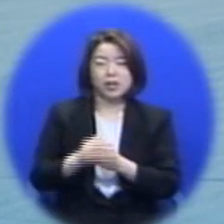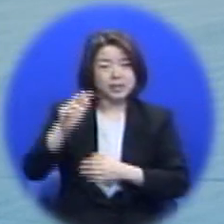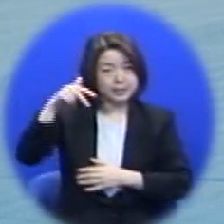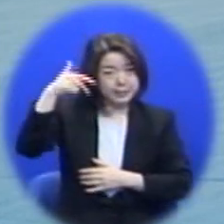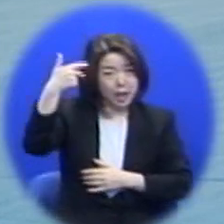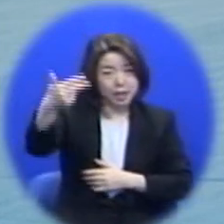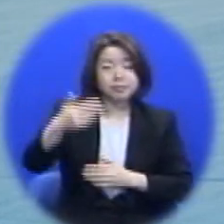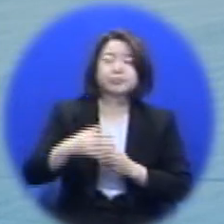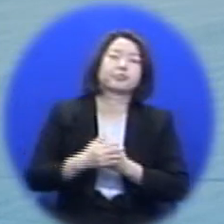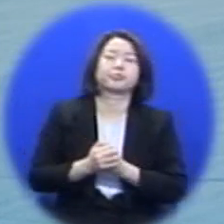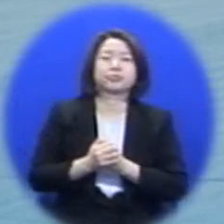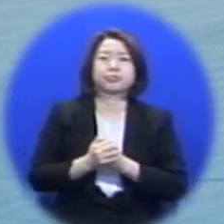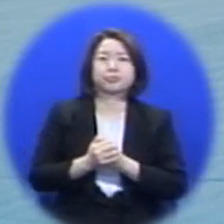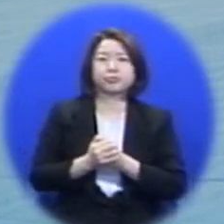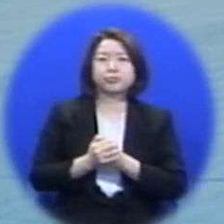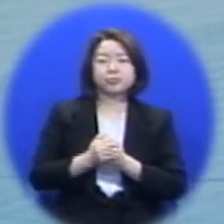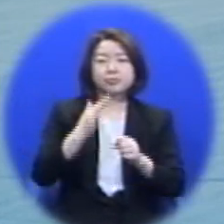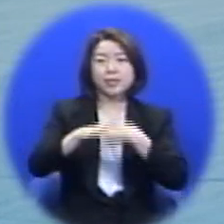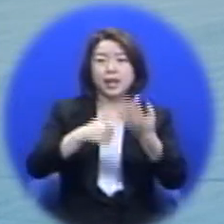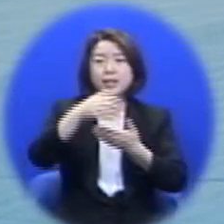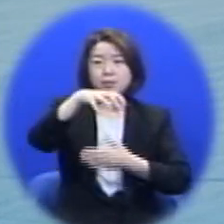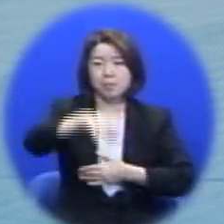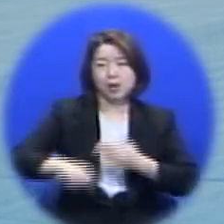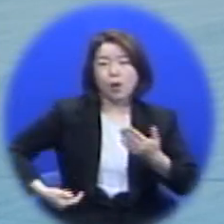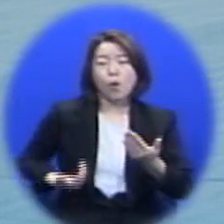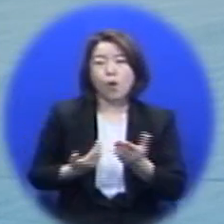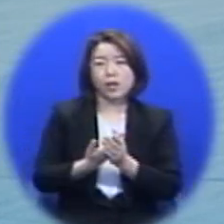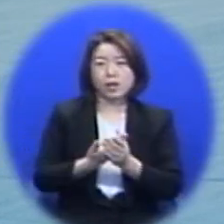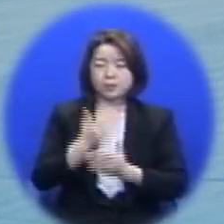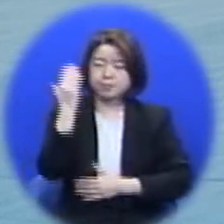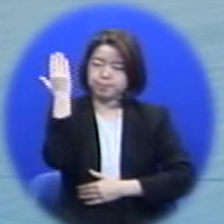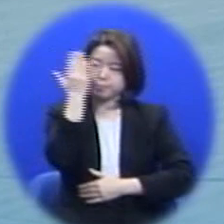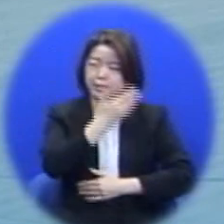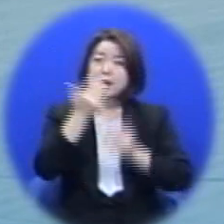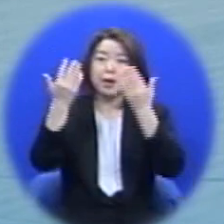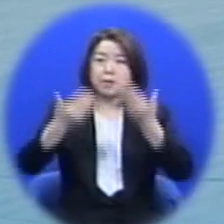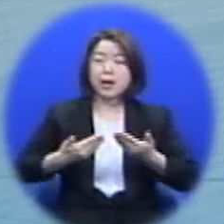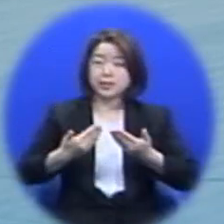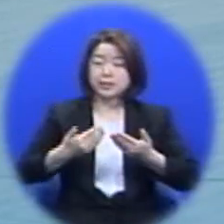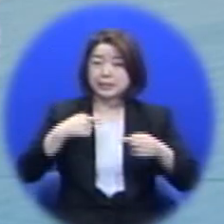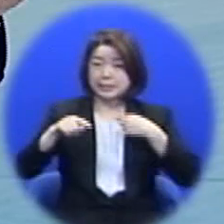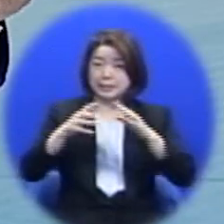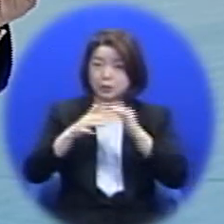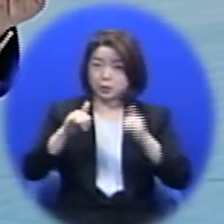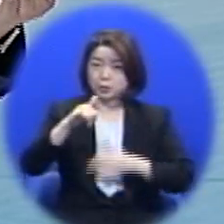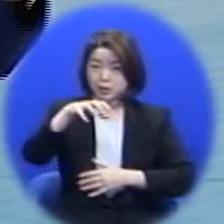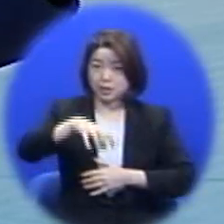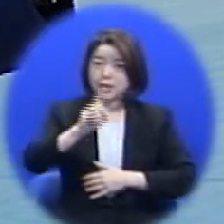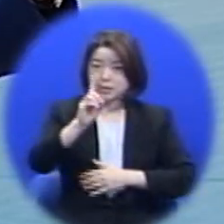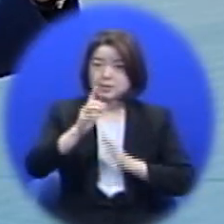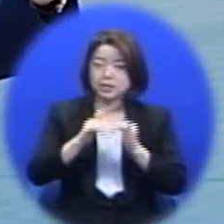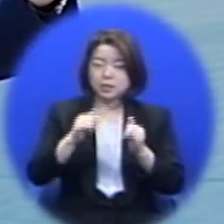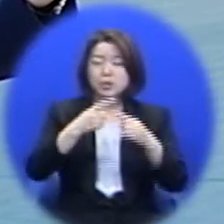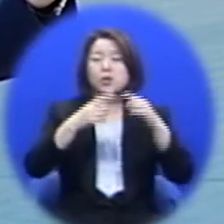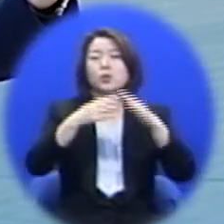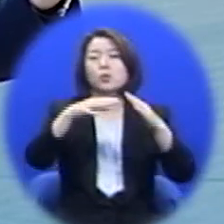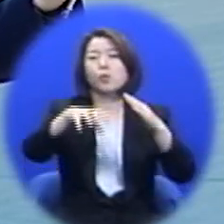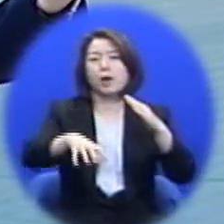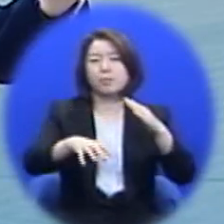주일에 하나님 앞에서 회개하고 정결함을 받은 이분이 교인들 앞에